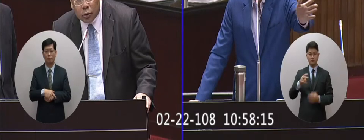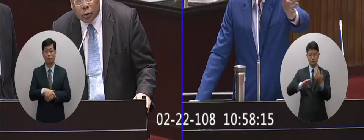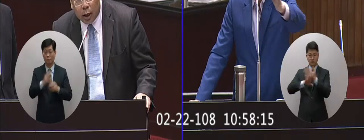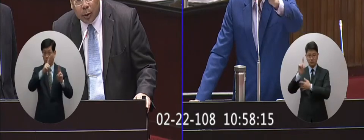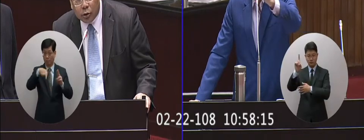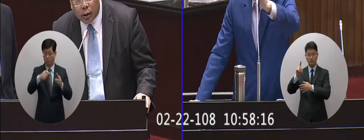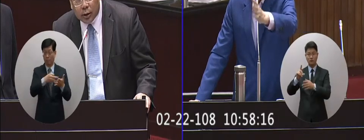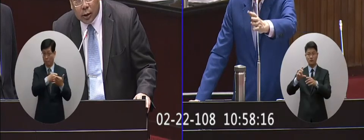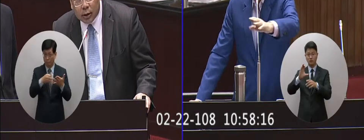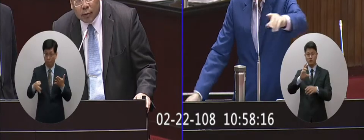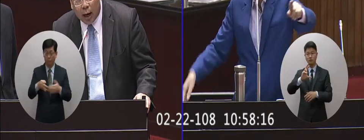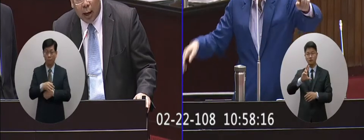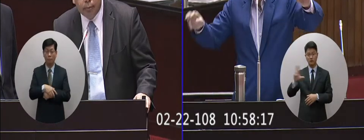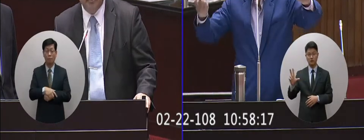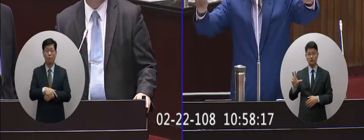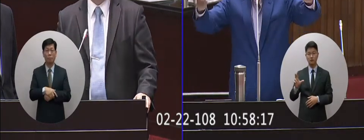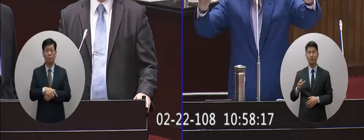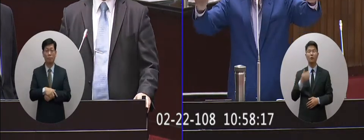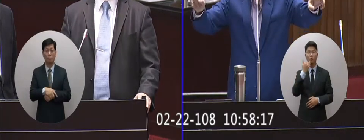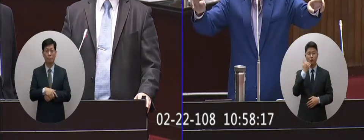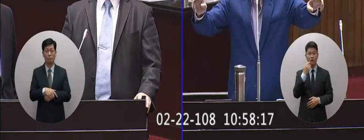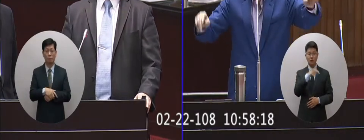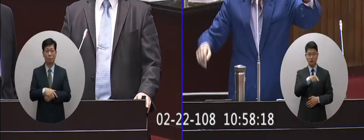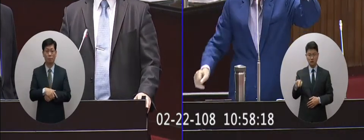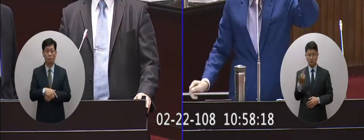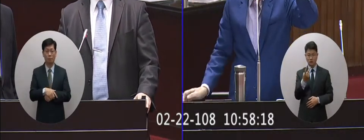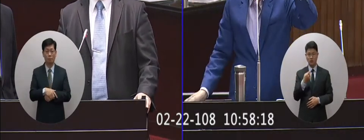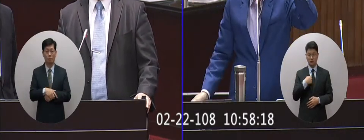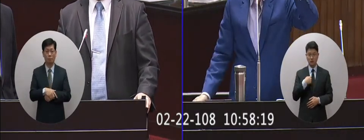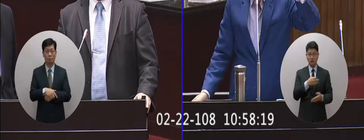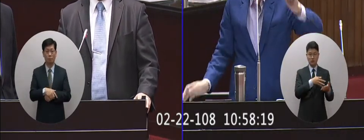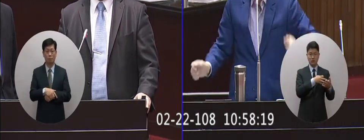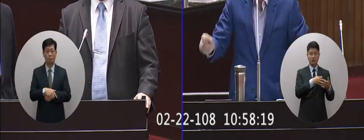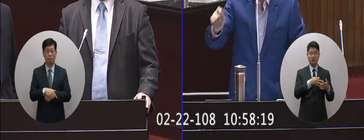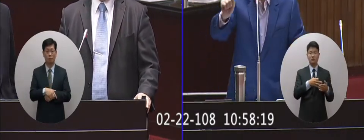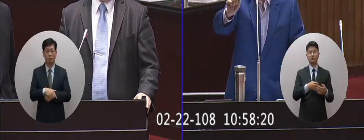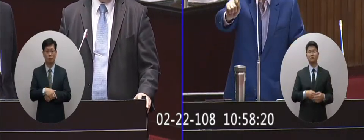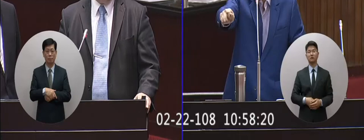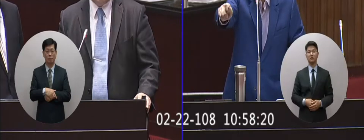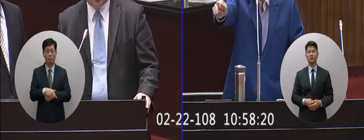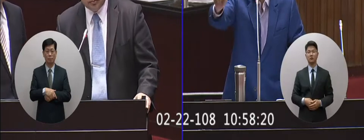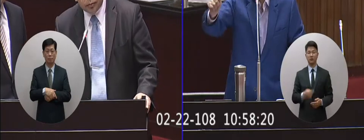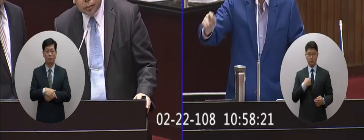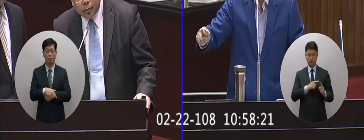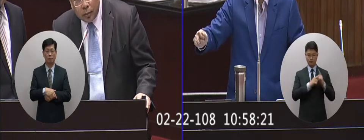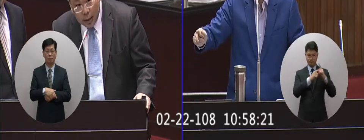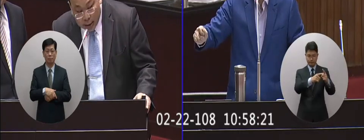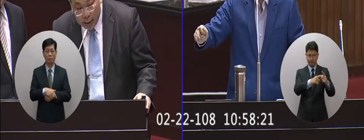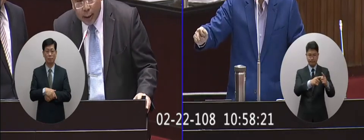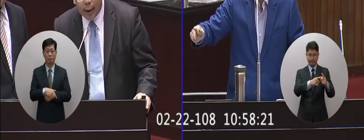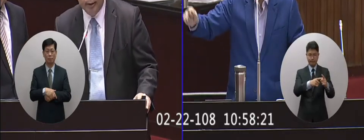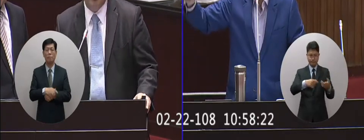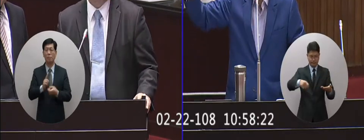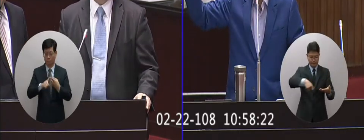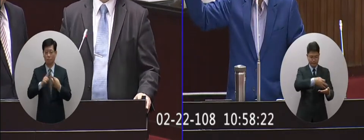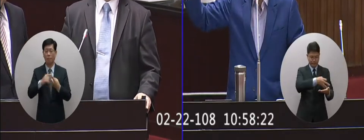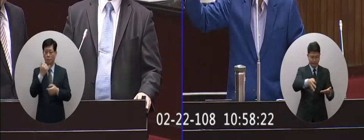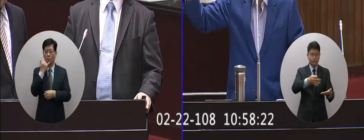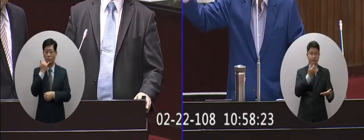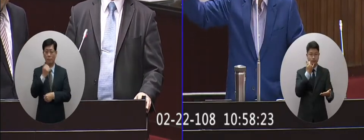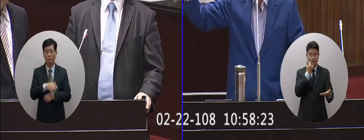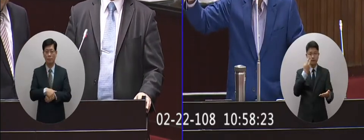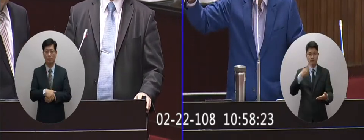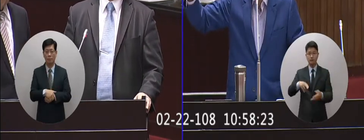道， 电子联署， 换句话说，我两项并成，可以用到街头去联署，对不对？也可以